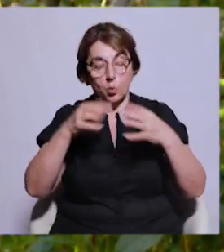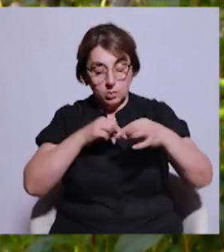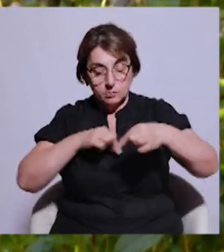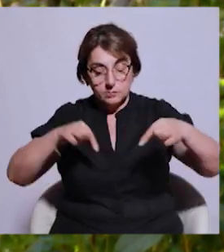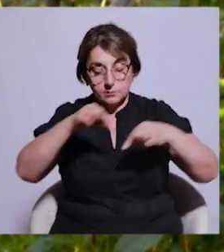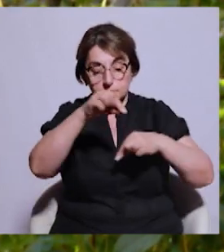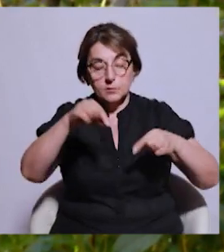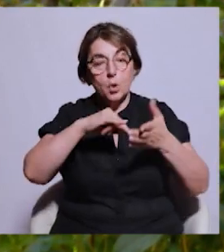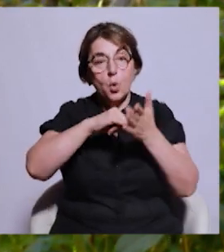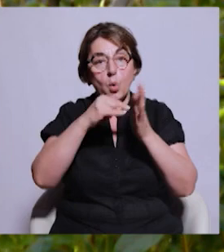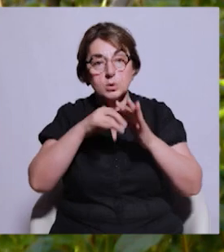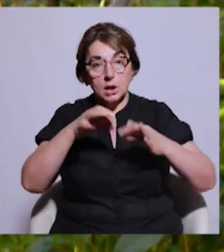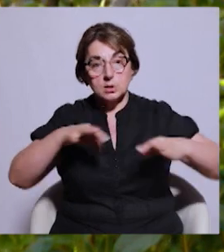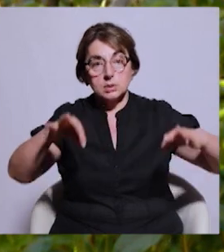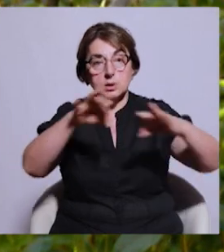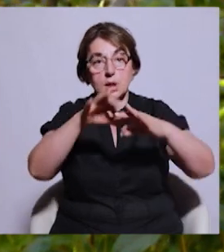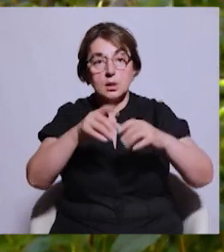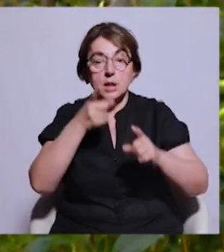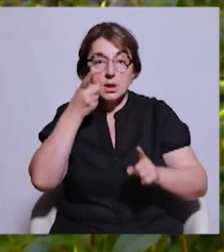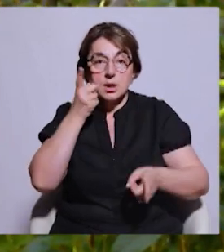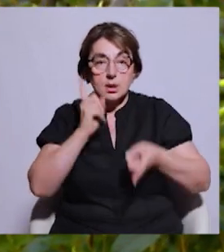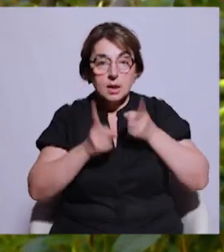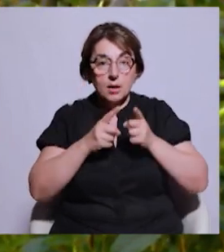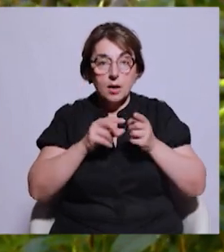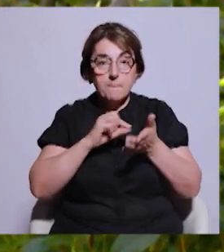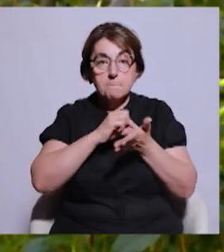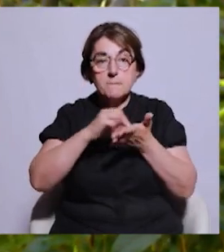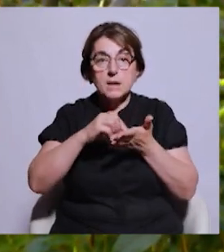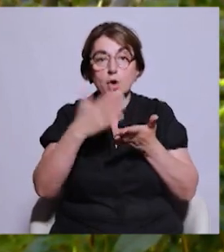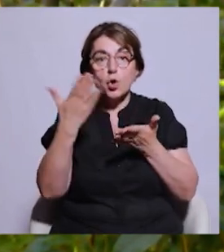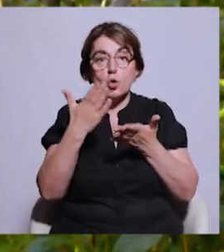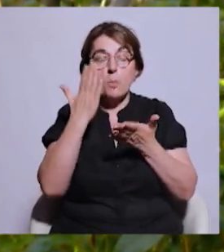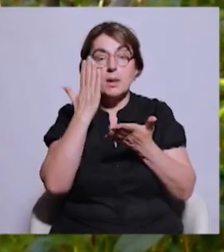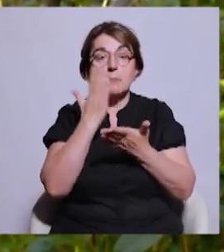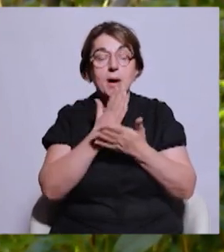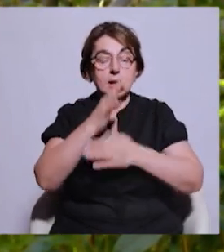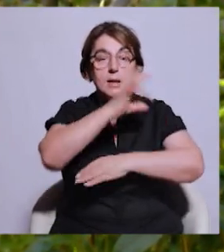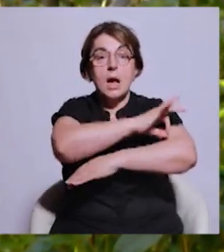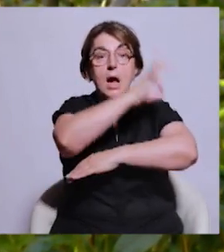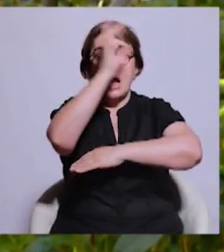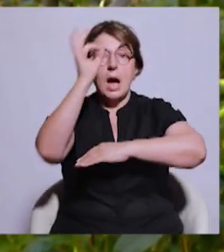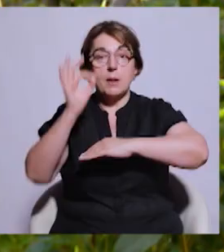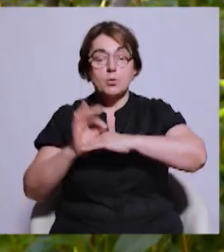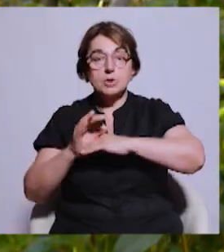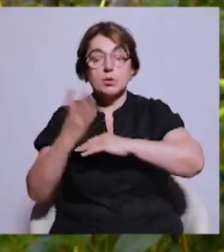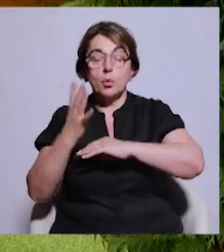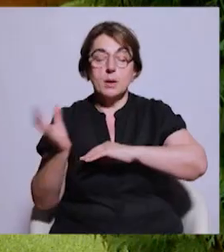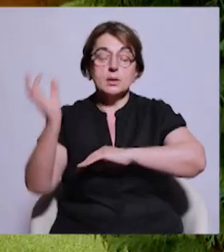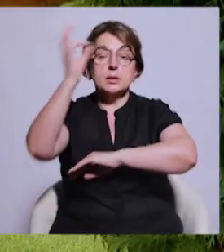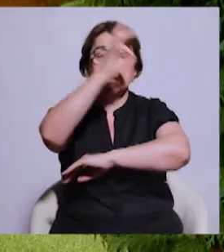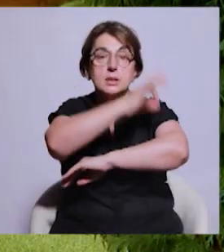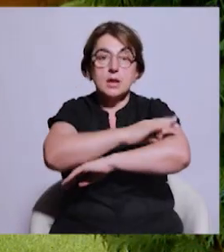უკვე დახაზული, შედგენილი ოთახის ნახაზზე რეალურად მიაწერეთ, რომელი მხარე არის აღმოსავლეთი, რომელი